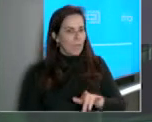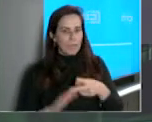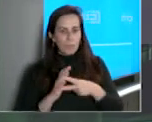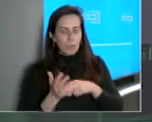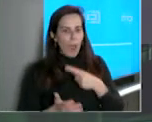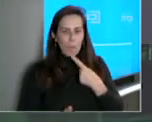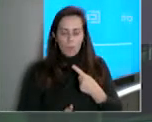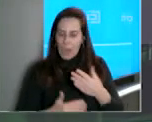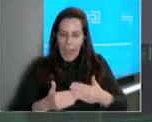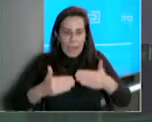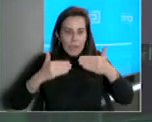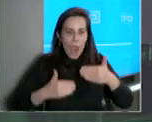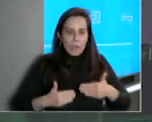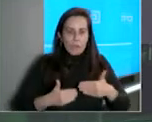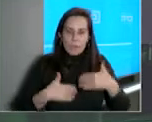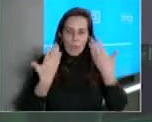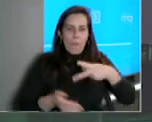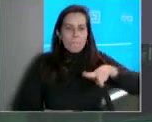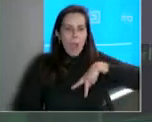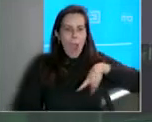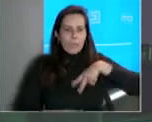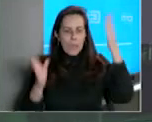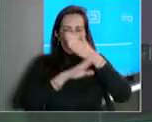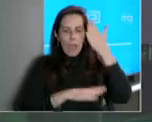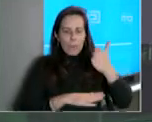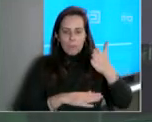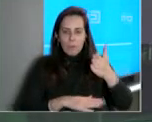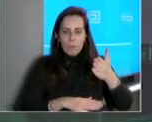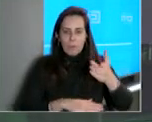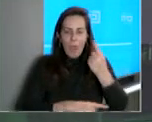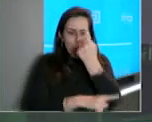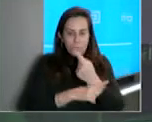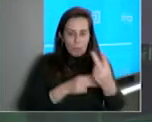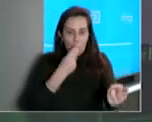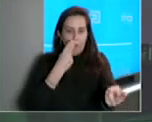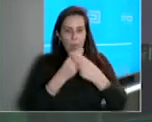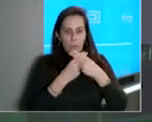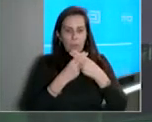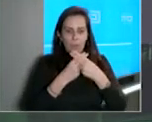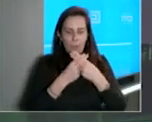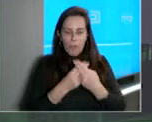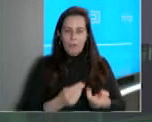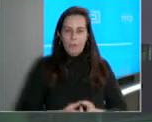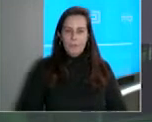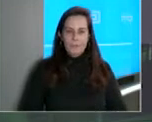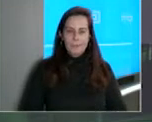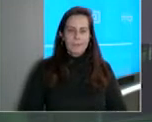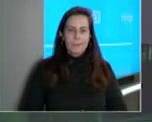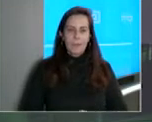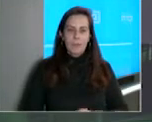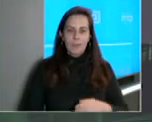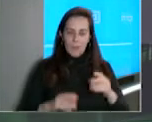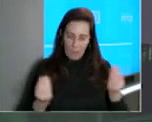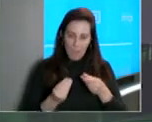לתוכנית טענו כי ההתנתקות מהווה פרס לארגוני הטרור, ותקרב את דווח ירי הטילים מרצועת עזה למרכז הארץ.